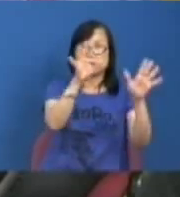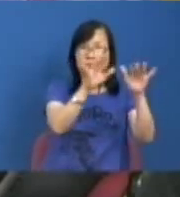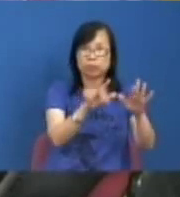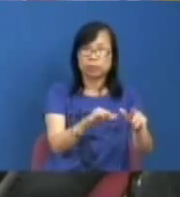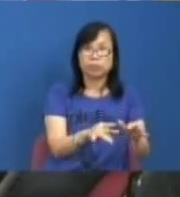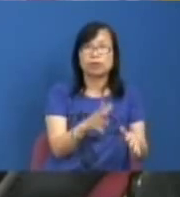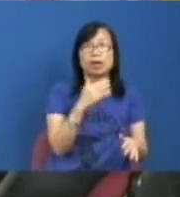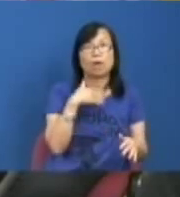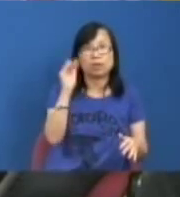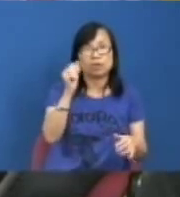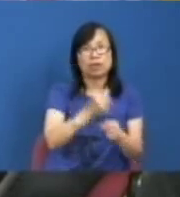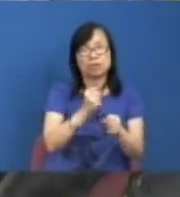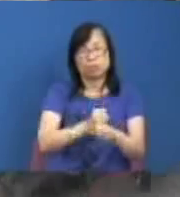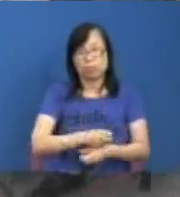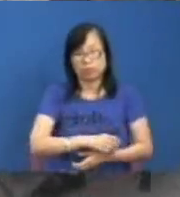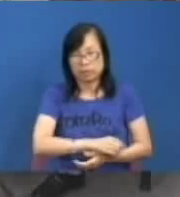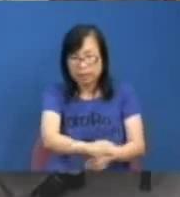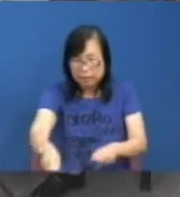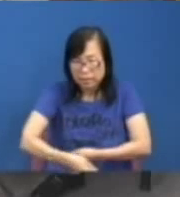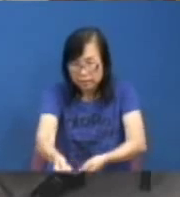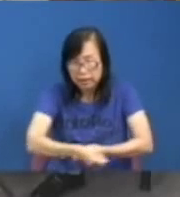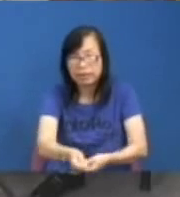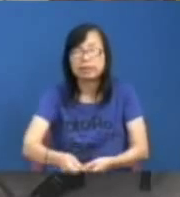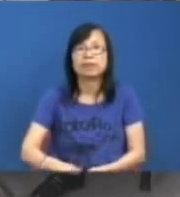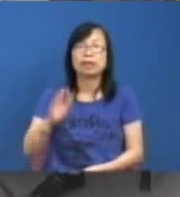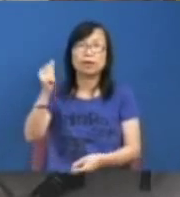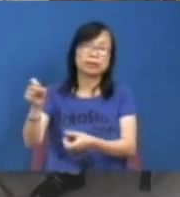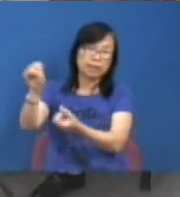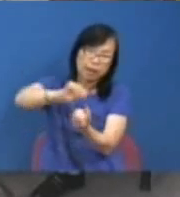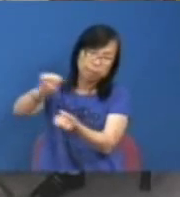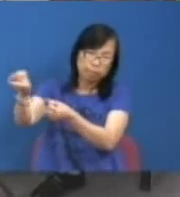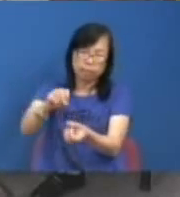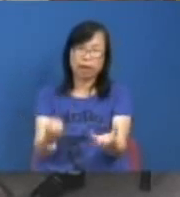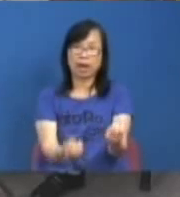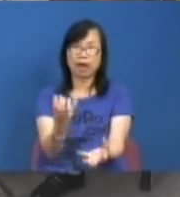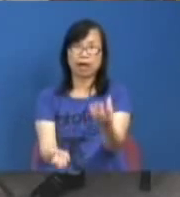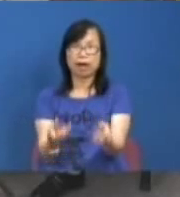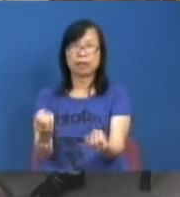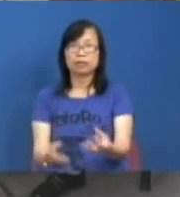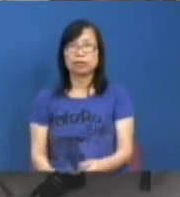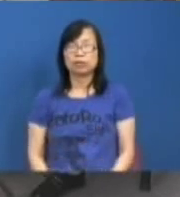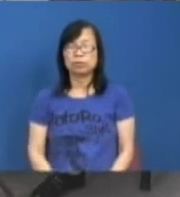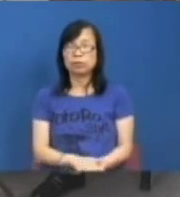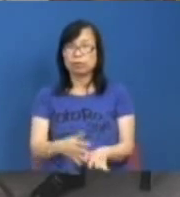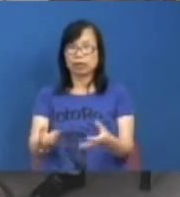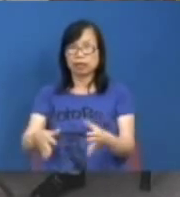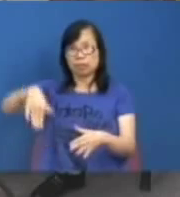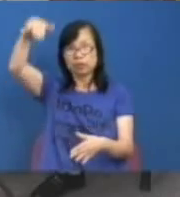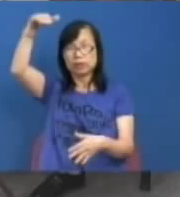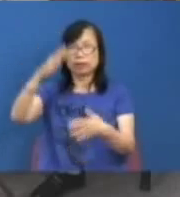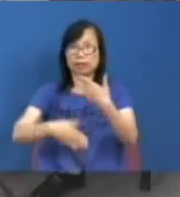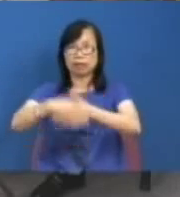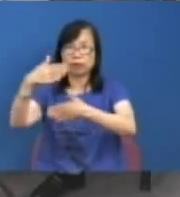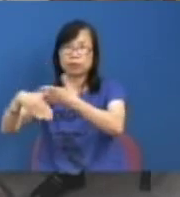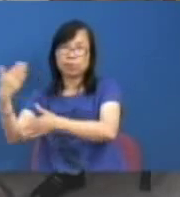就可以嚟洗地同埋淋花嘅作用啦。但如果係用喺啲高層嘅樓宇咧，這個可能會比較